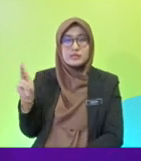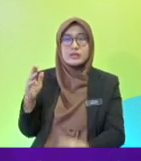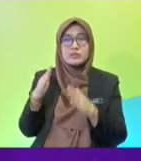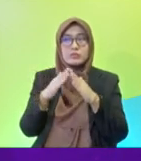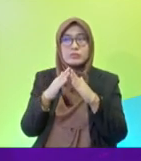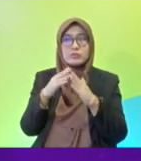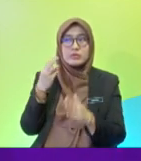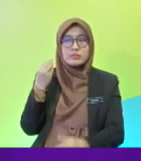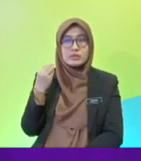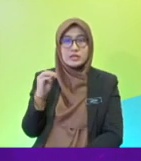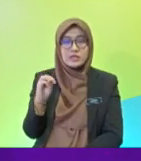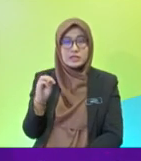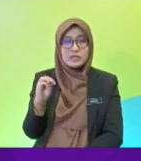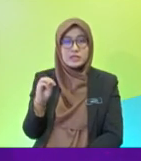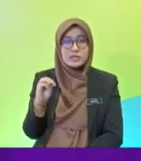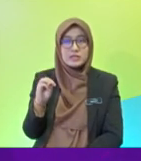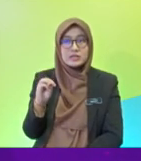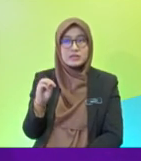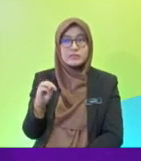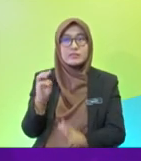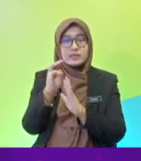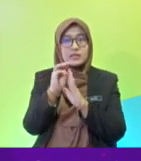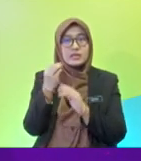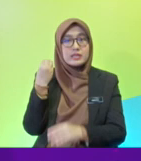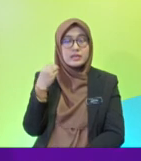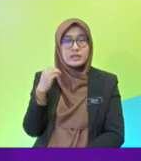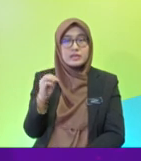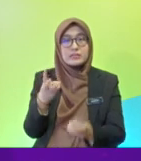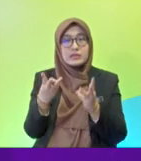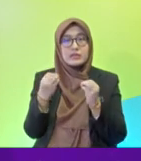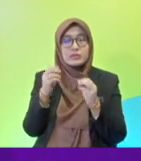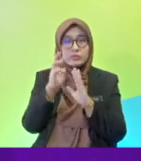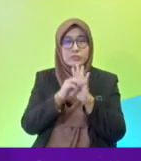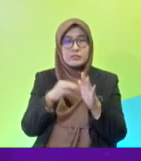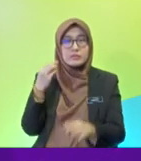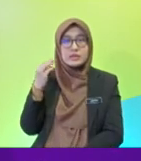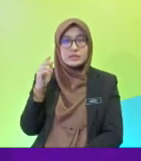mereka mau memastikan halaman rumah betul betul